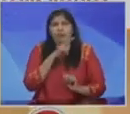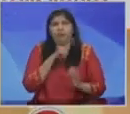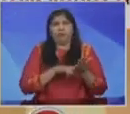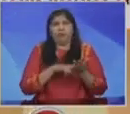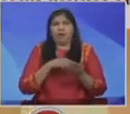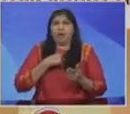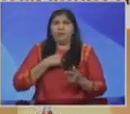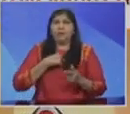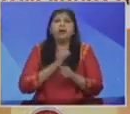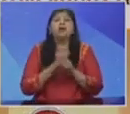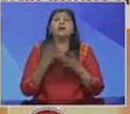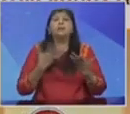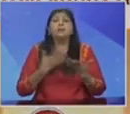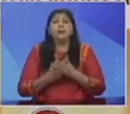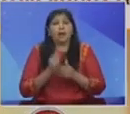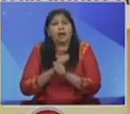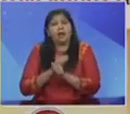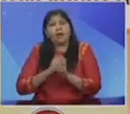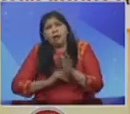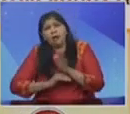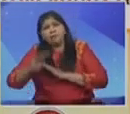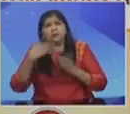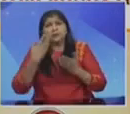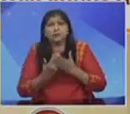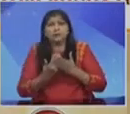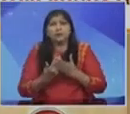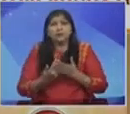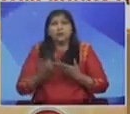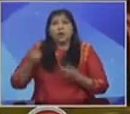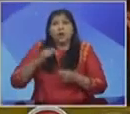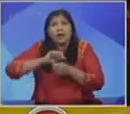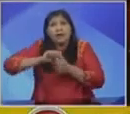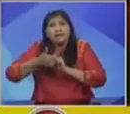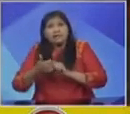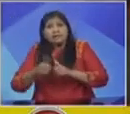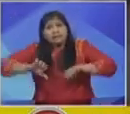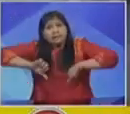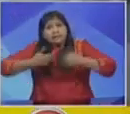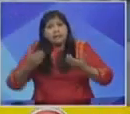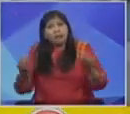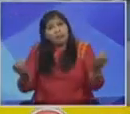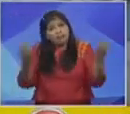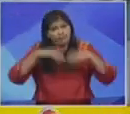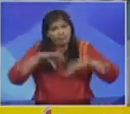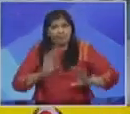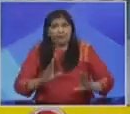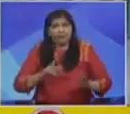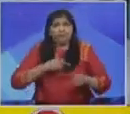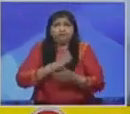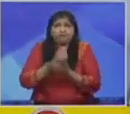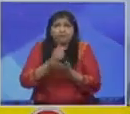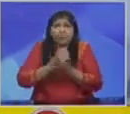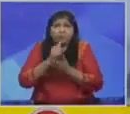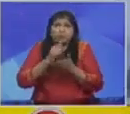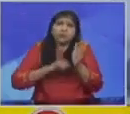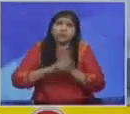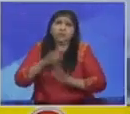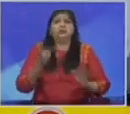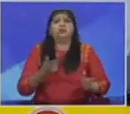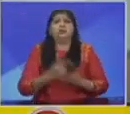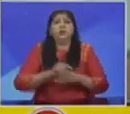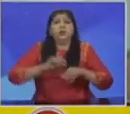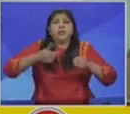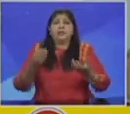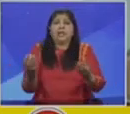का धर्म है, सत भाखे रविदास। अर्थात हमें निरंतर अपना कर्म करते